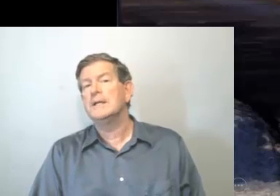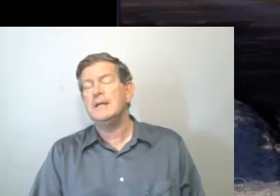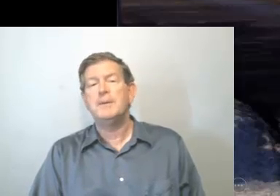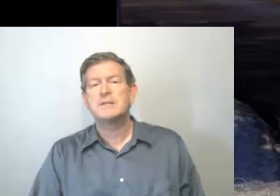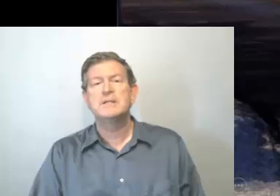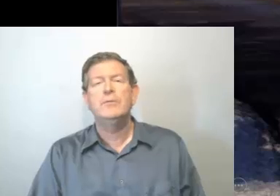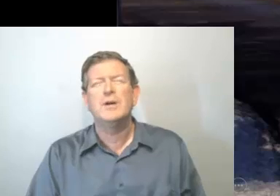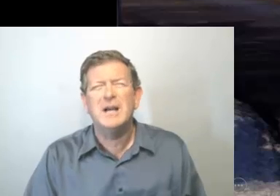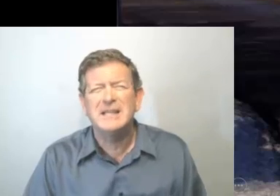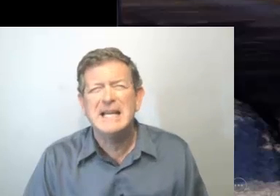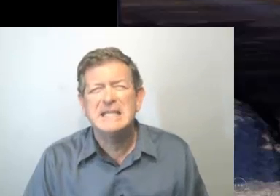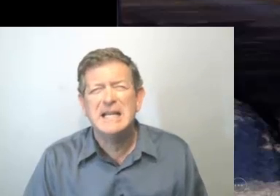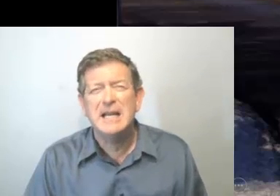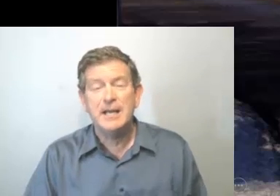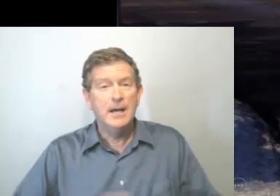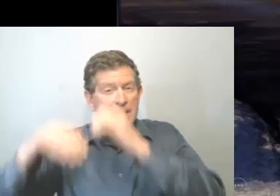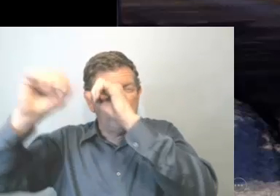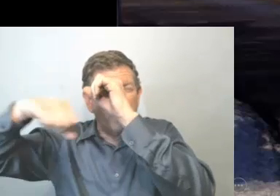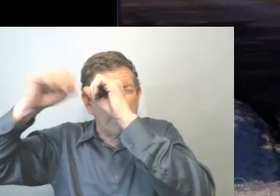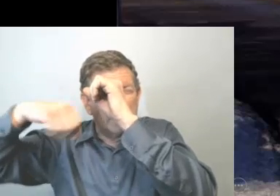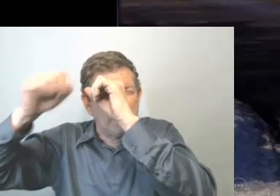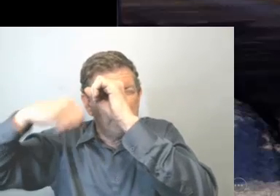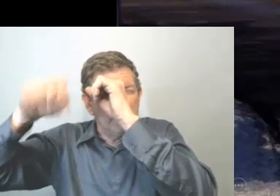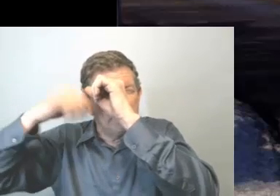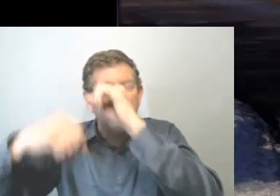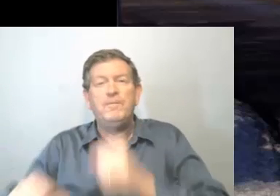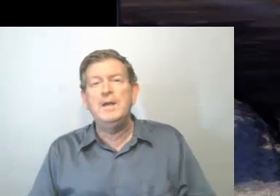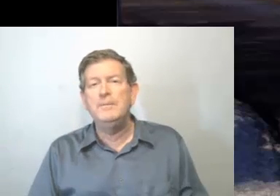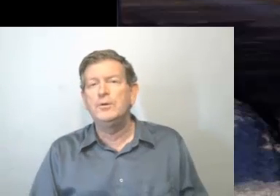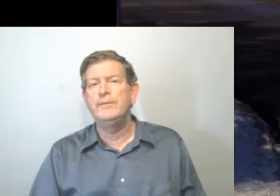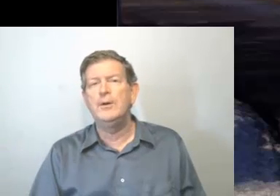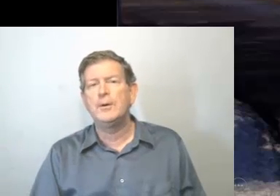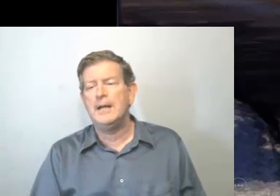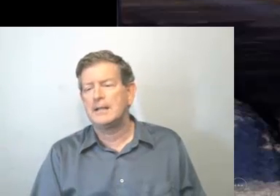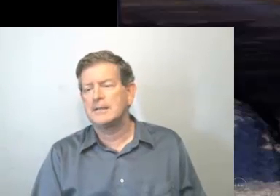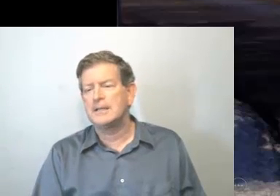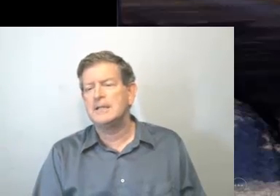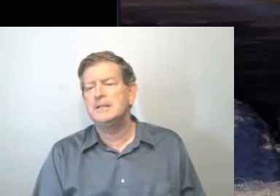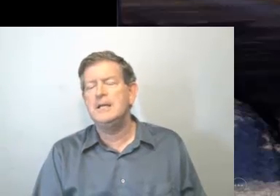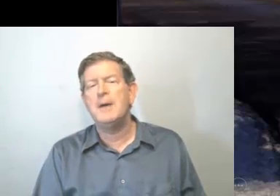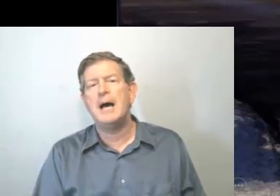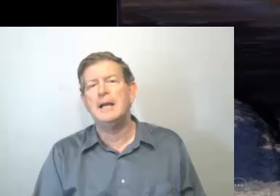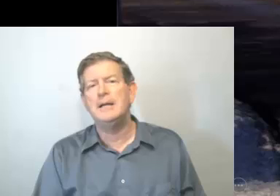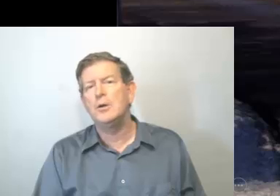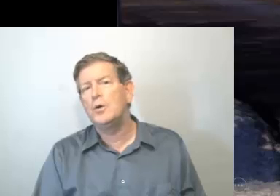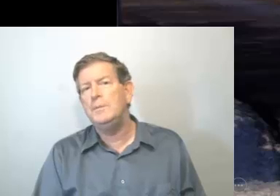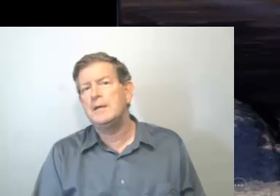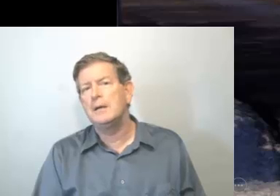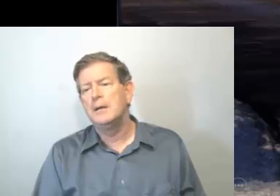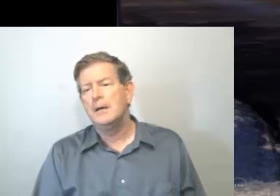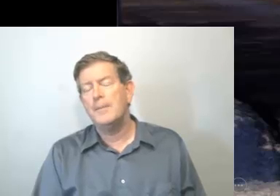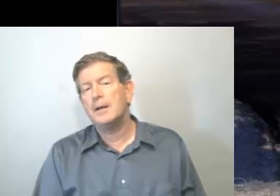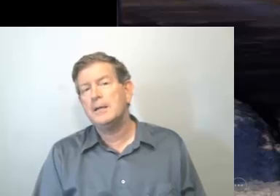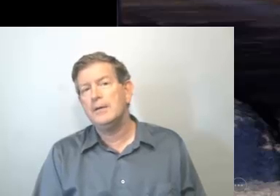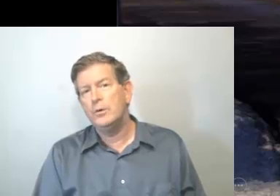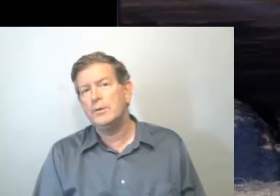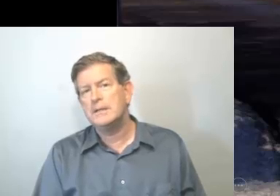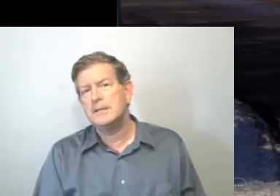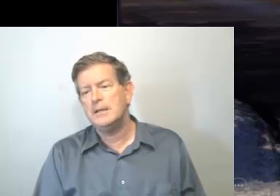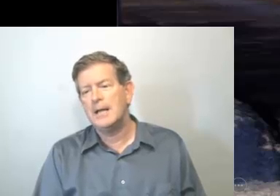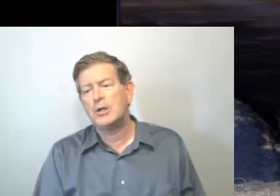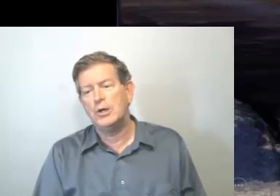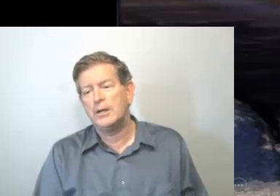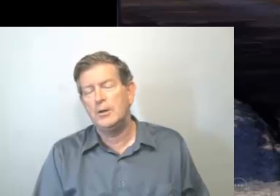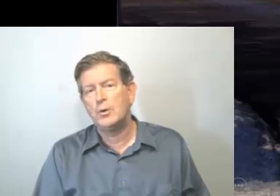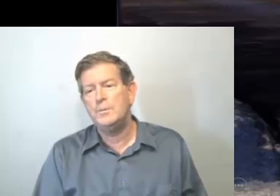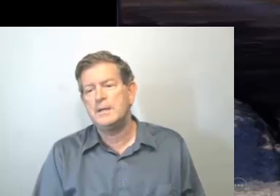que vous le connaissez parce que si vous regardez la télé, si vous regardez des films, vous devez le connaître. Ça, c'est Tim Allen, le comique américain. Vous le